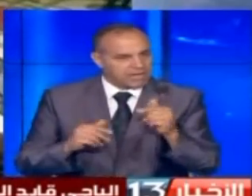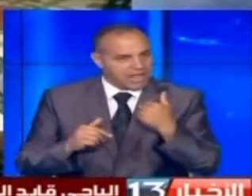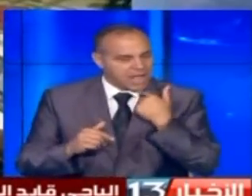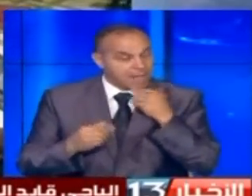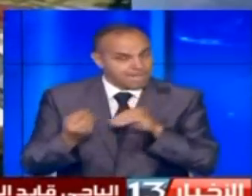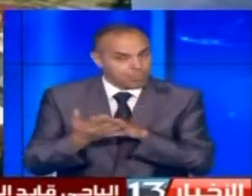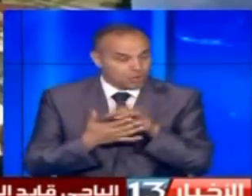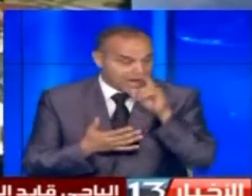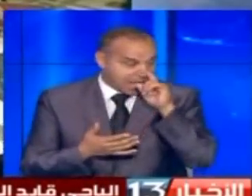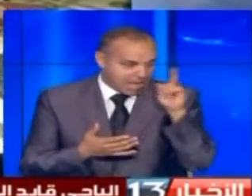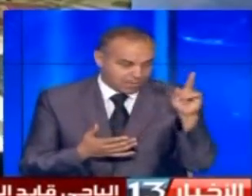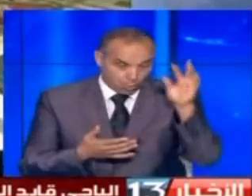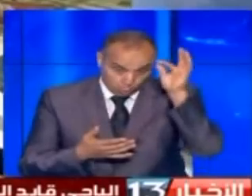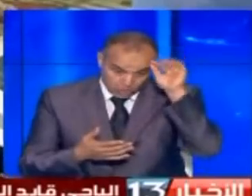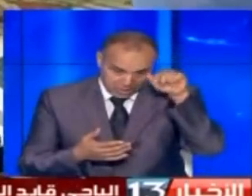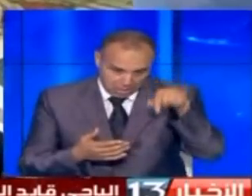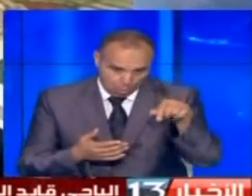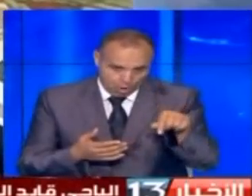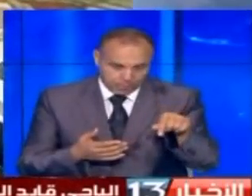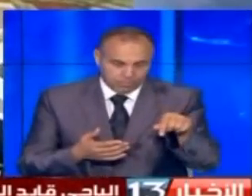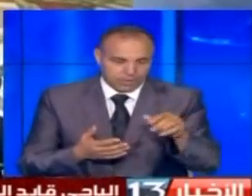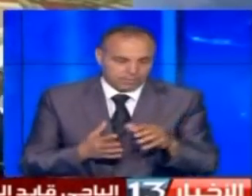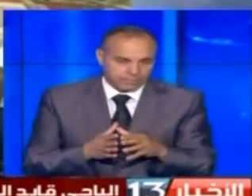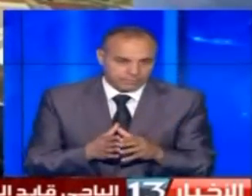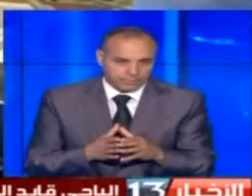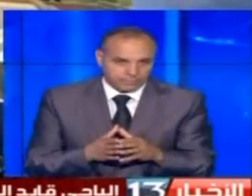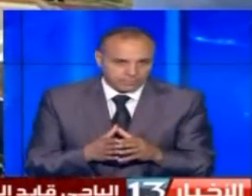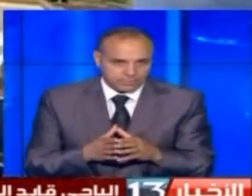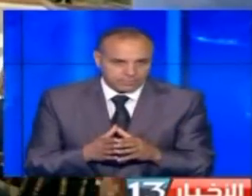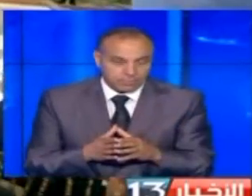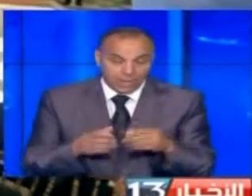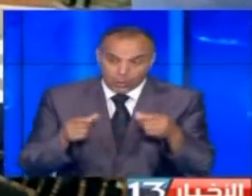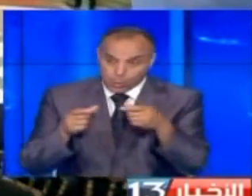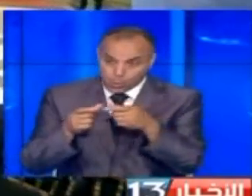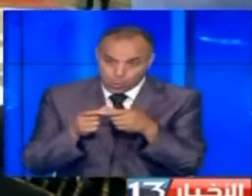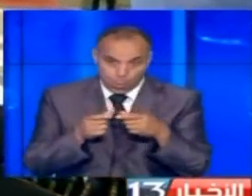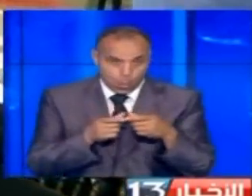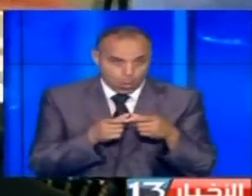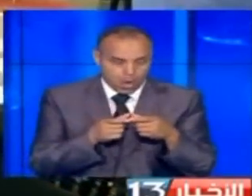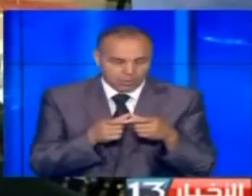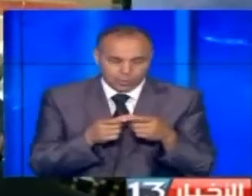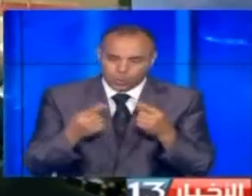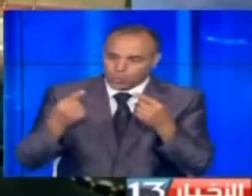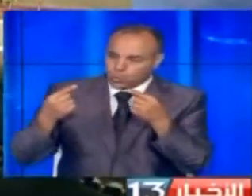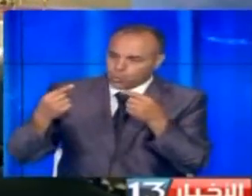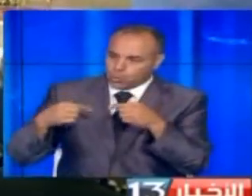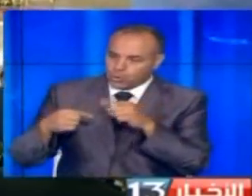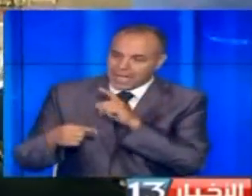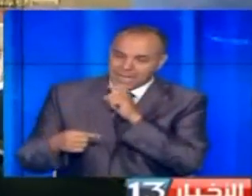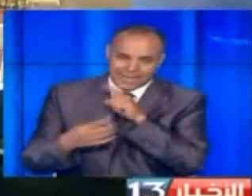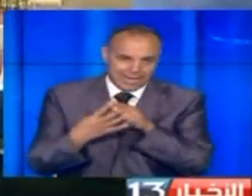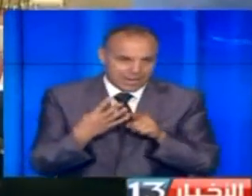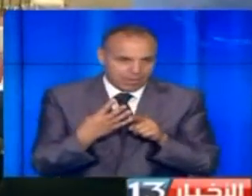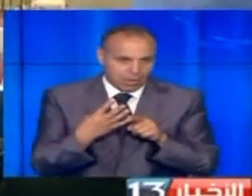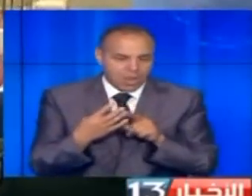هذه اللي توا تونس، يعني سواء كان في الدول اللي ماخنا موقف مع قطر